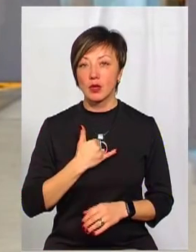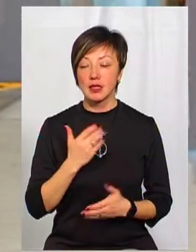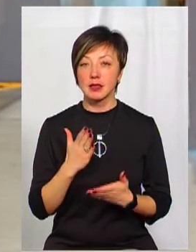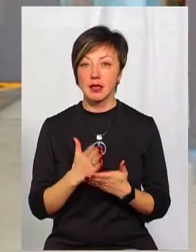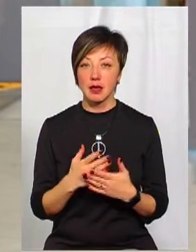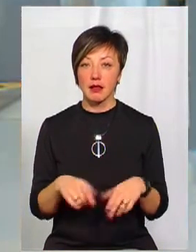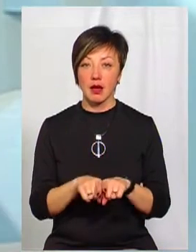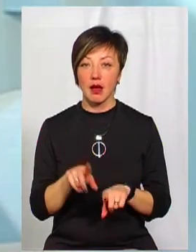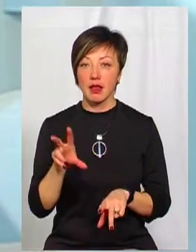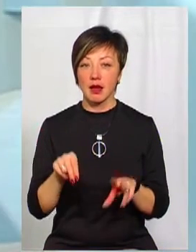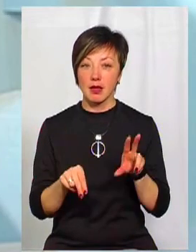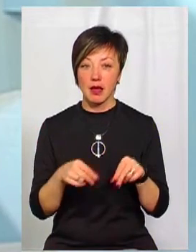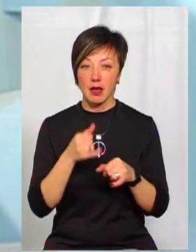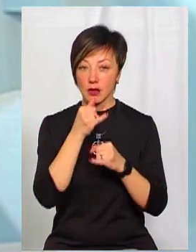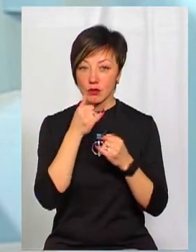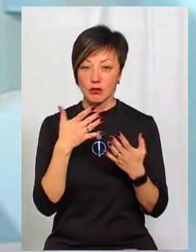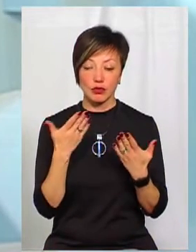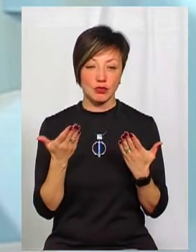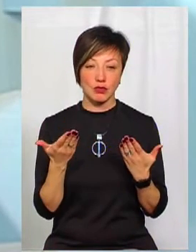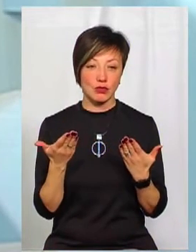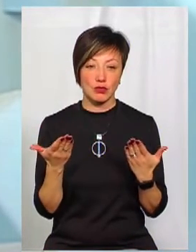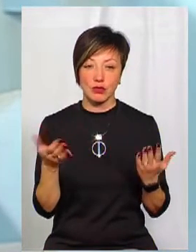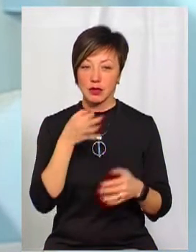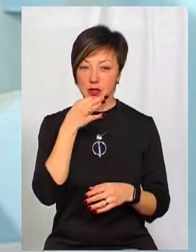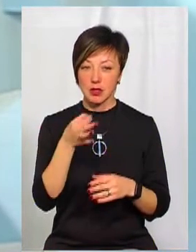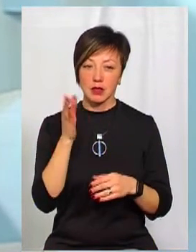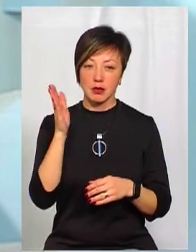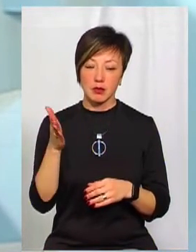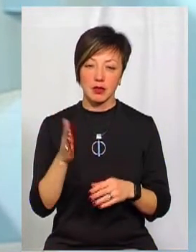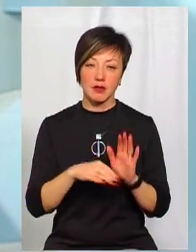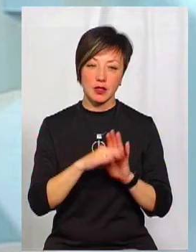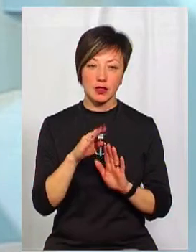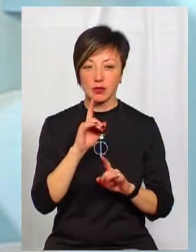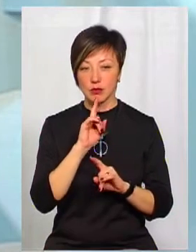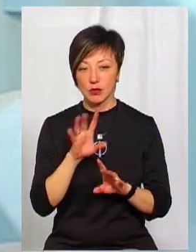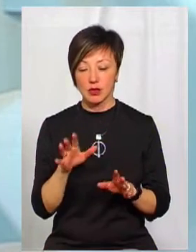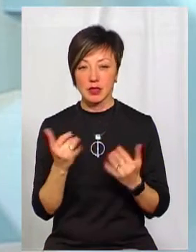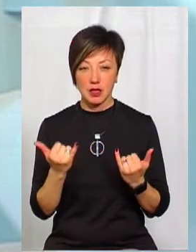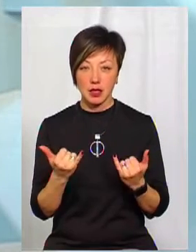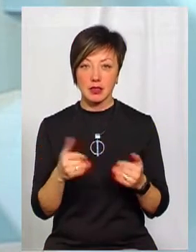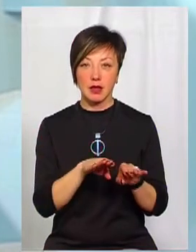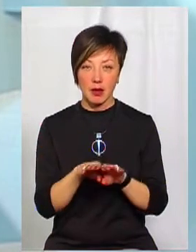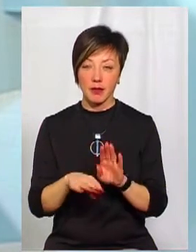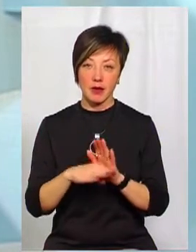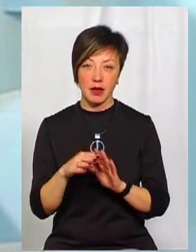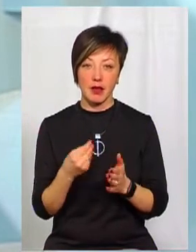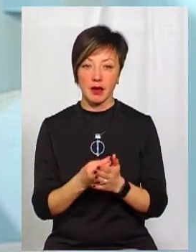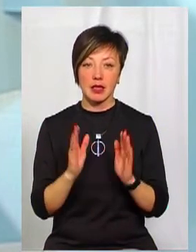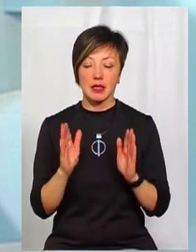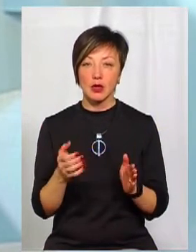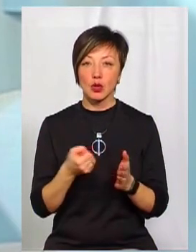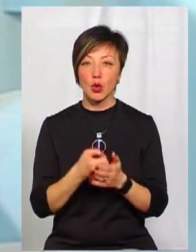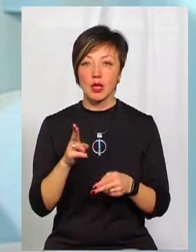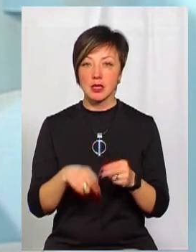надія, але я не можу нічого прогнозувати, буде він вище чи не буде. На даному етапі у нас підняття тарифу